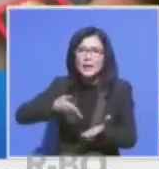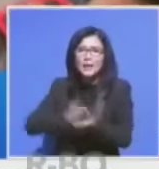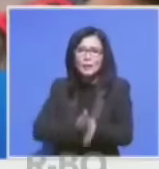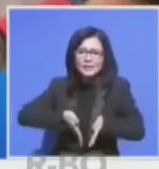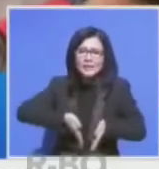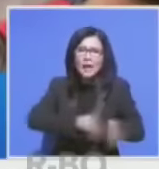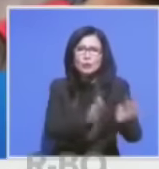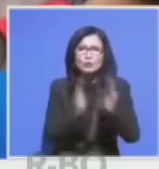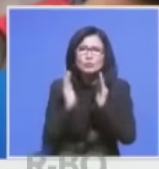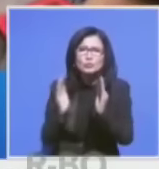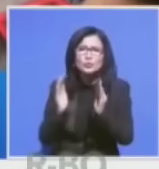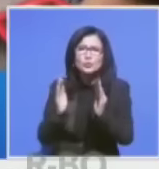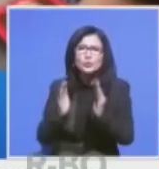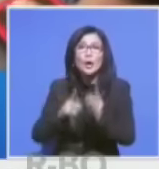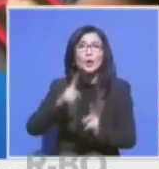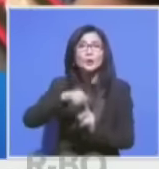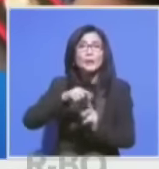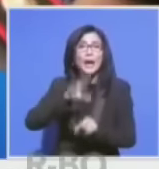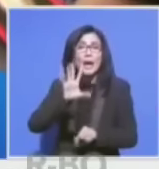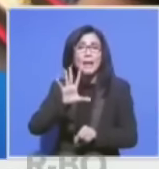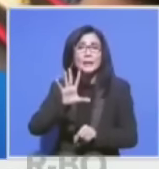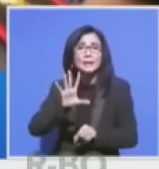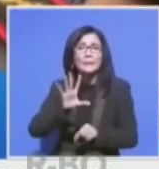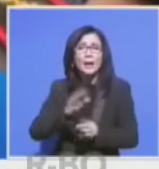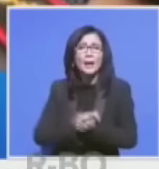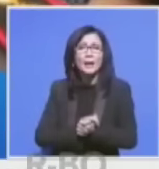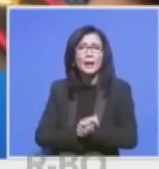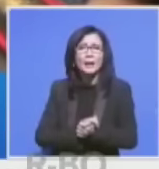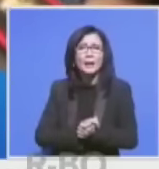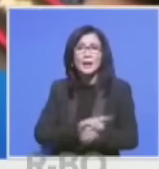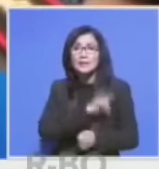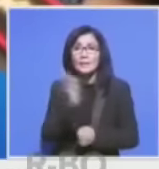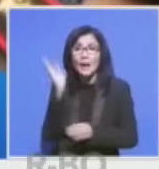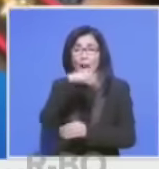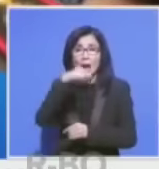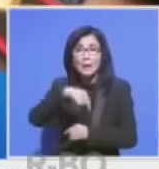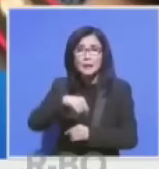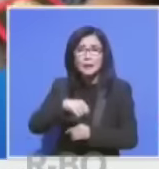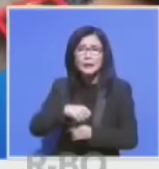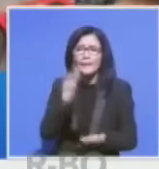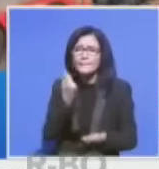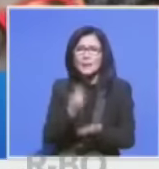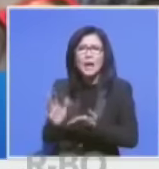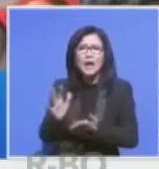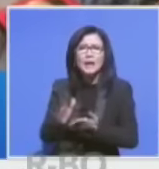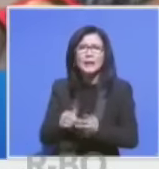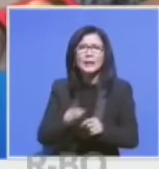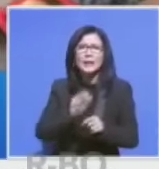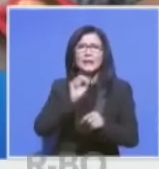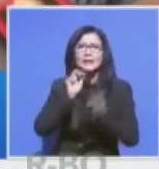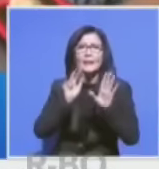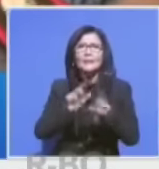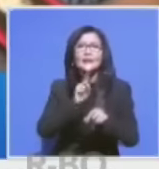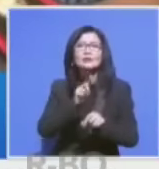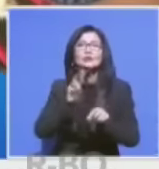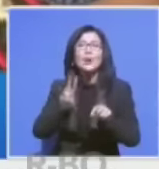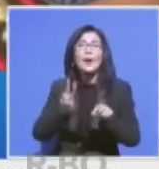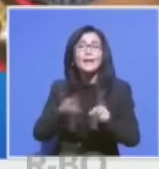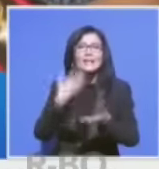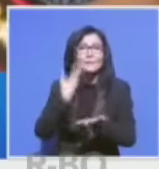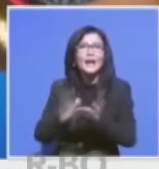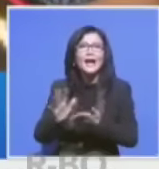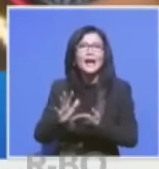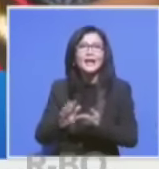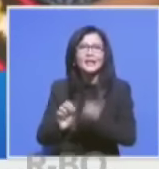Iya. Sehingga pada waktu tanggal 5 kemarin sampai hari ini, untuk pelanggaran yang terjadi itu 812 sepeda motor yang kita